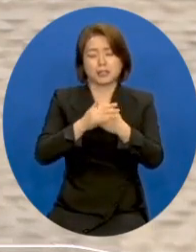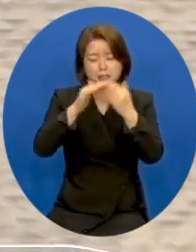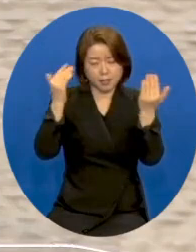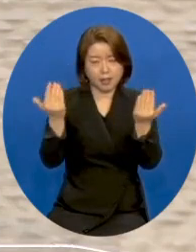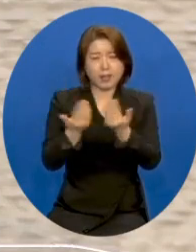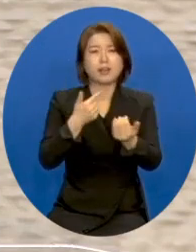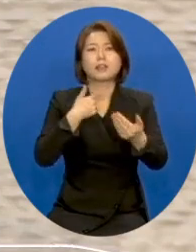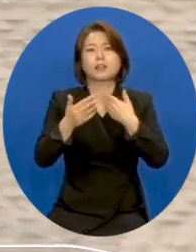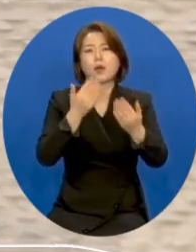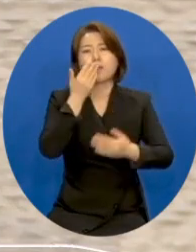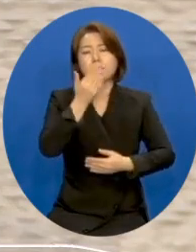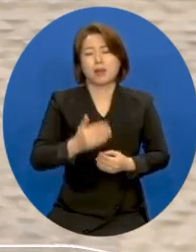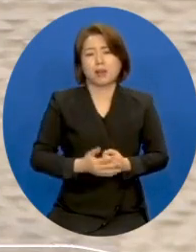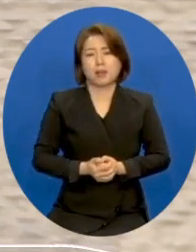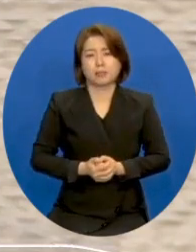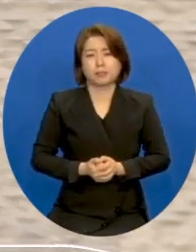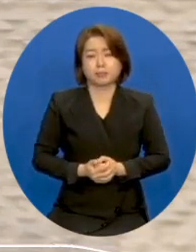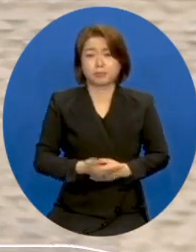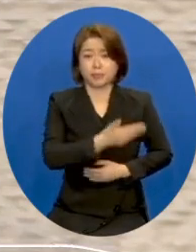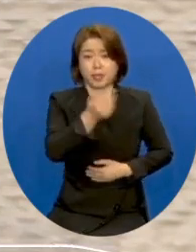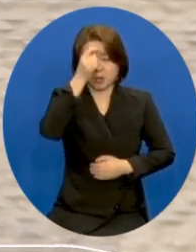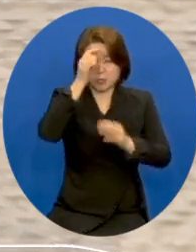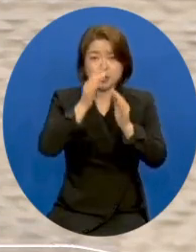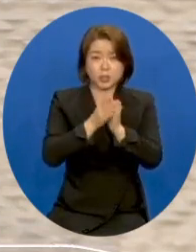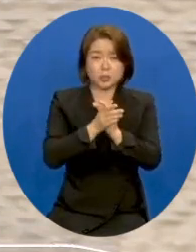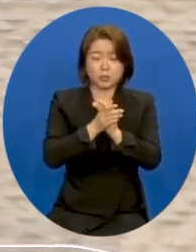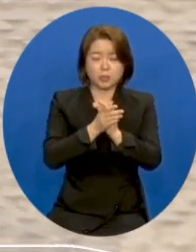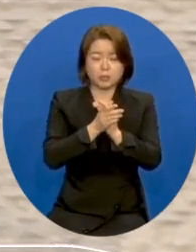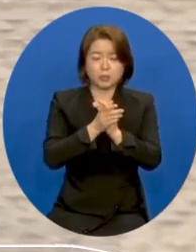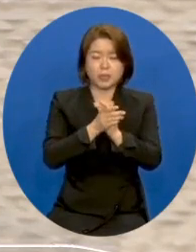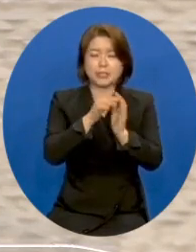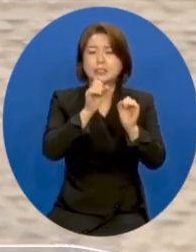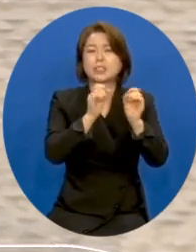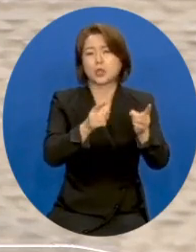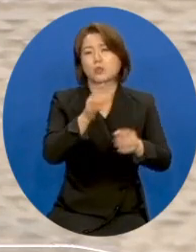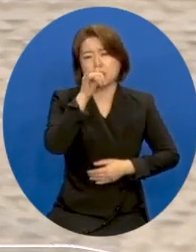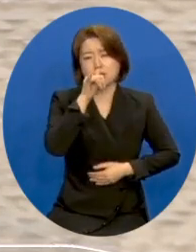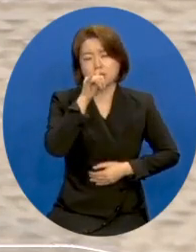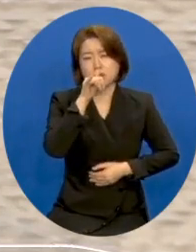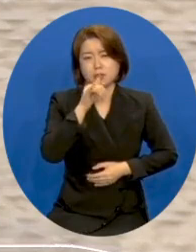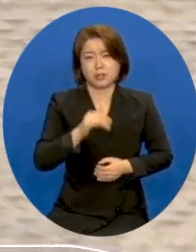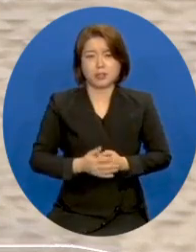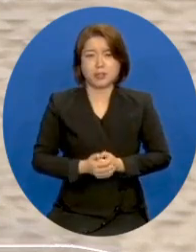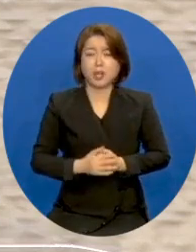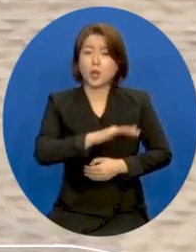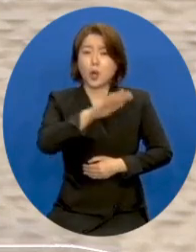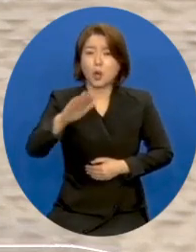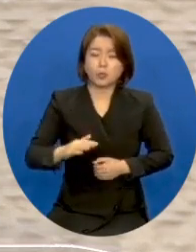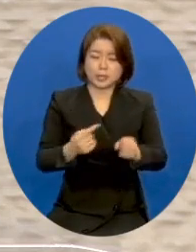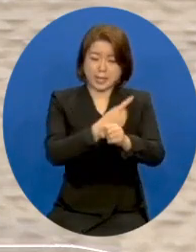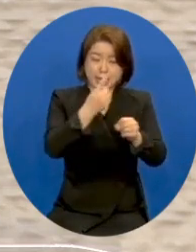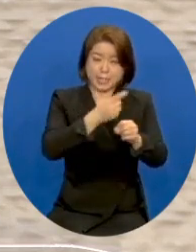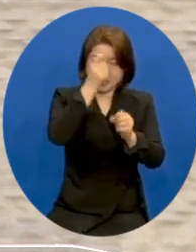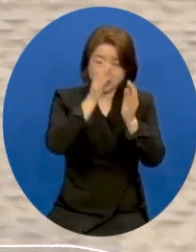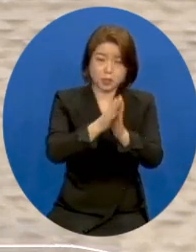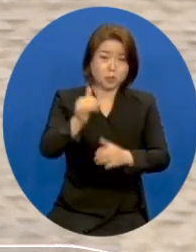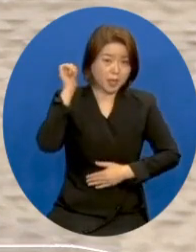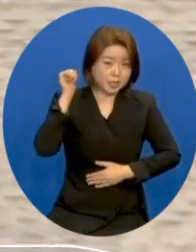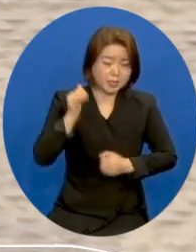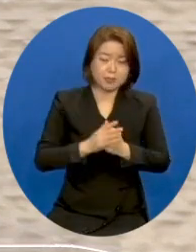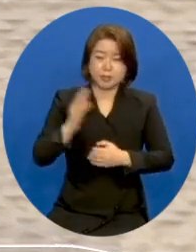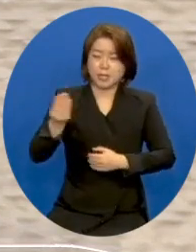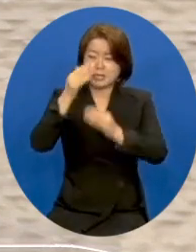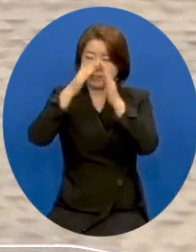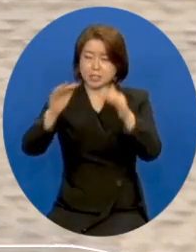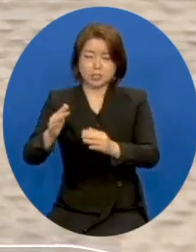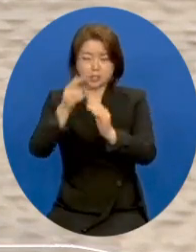됩니다. 여러분 기도도 기도할 기회가 있습니다. 우리가 한 시간 기도하자, 성전